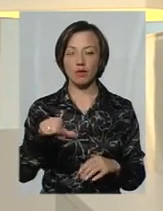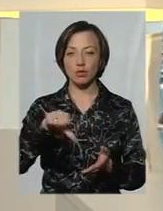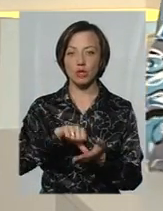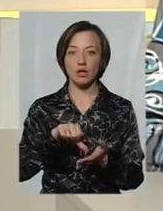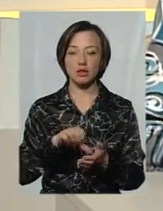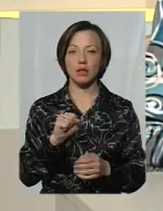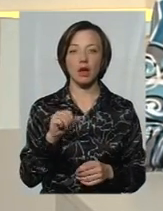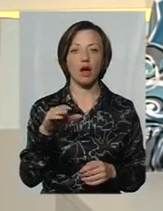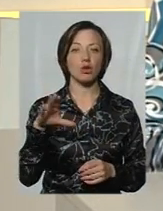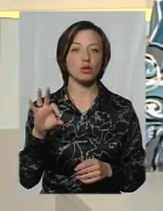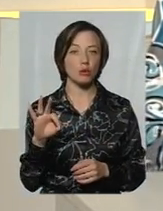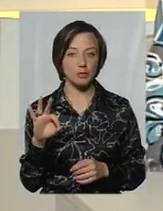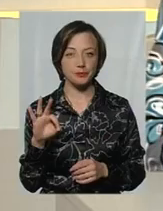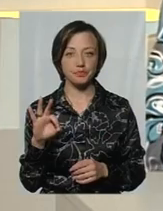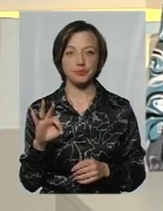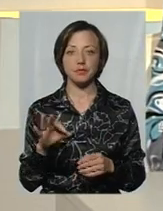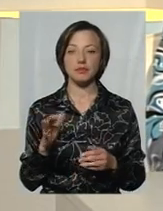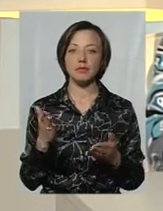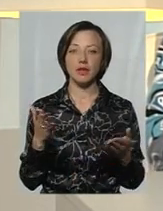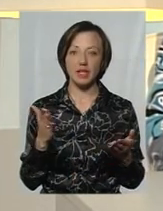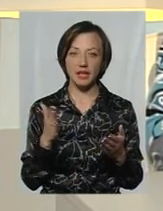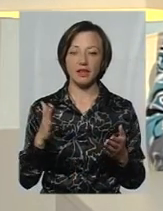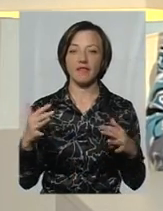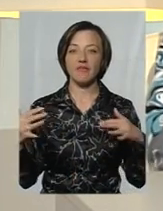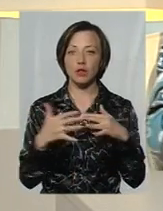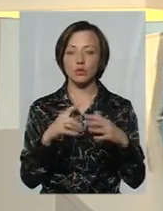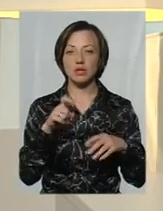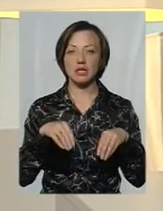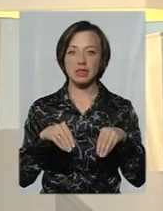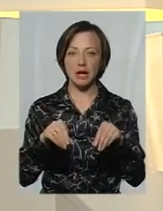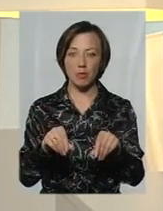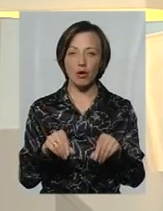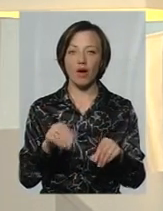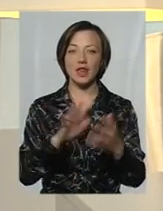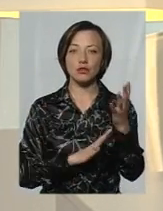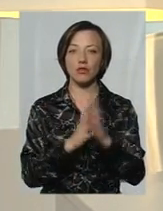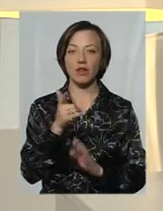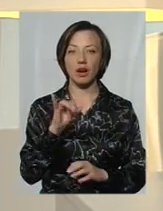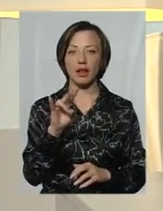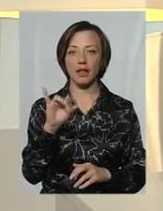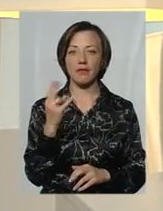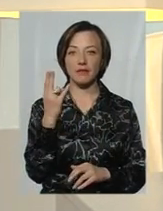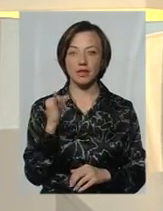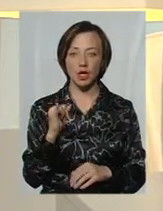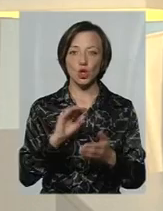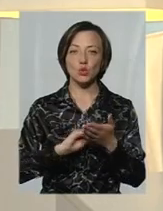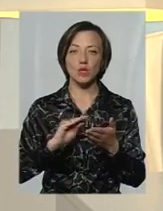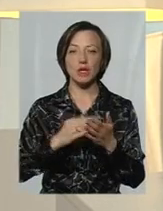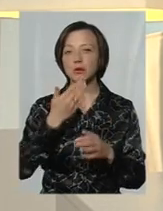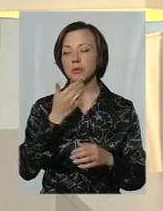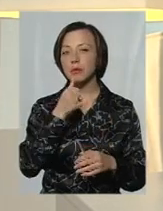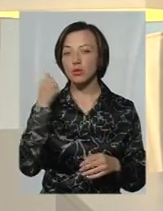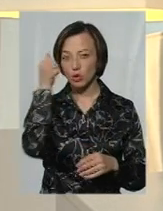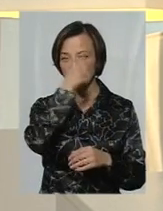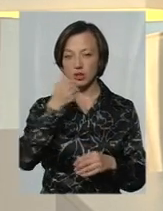учасників антитерористичної операції і війну за землю в Лісових Гринівцях. Сюжет архівний минулорічної